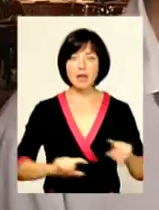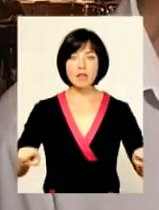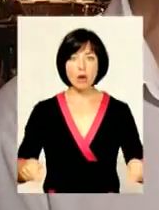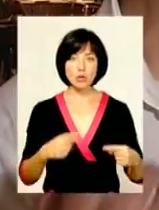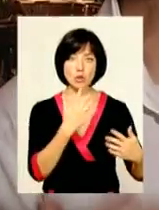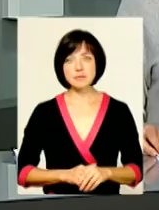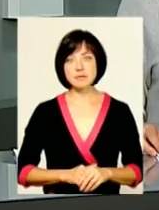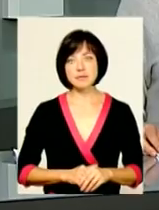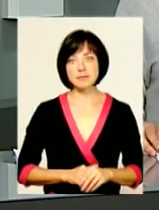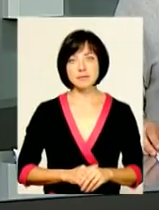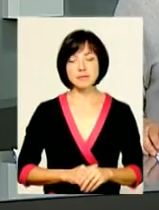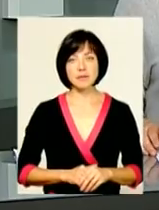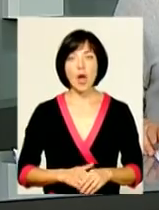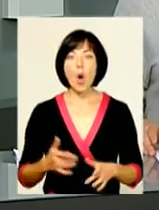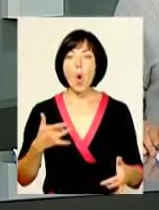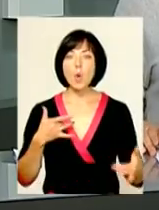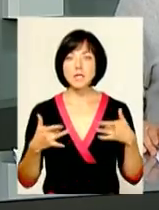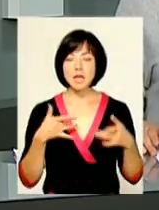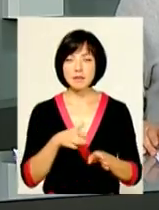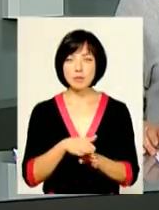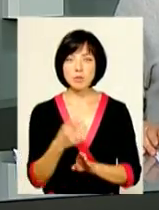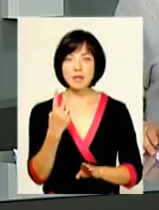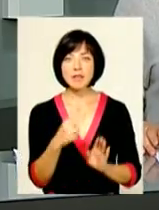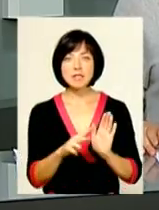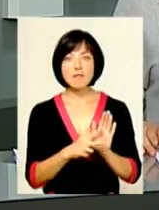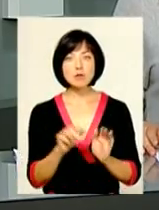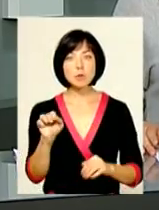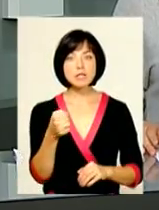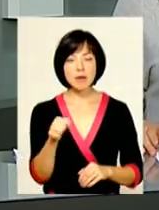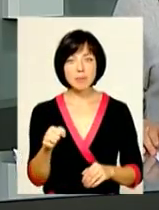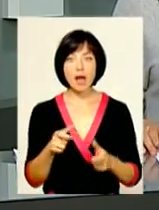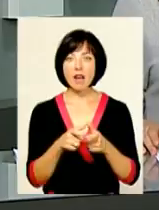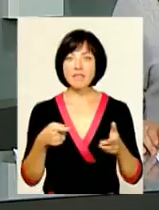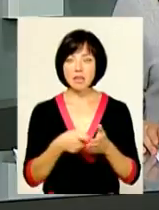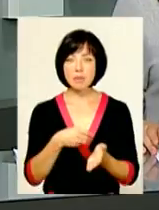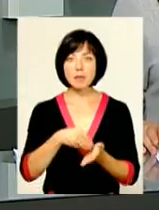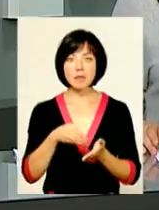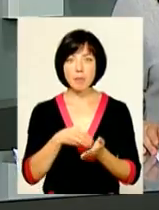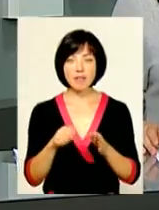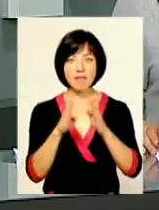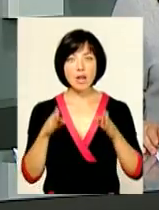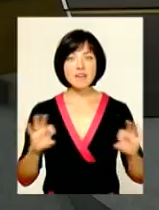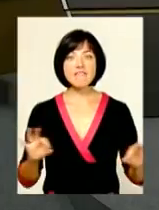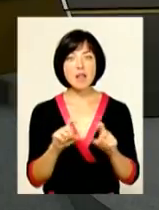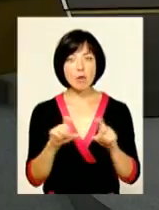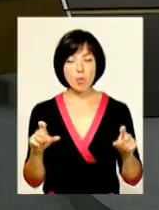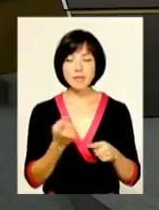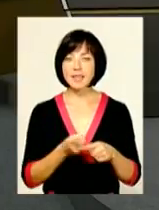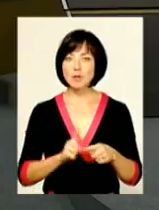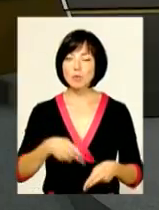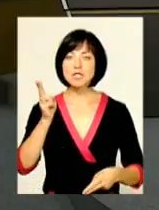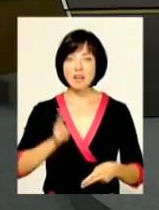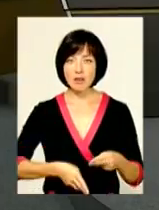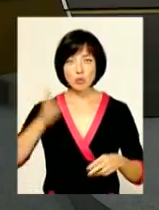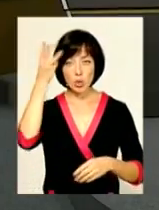любов'ю. Концерт відбудеться 28 серпня, квитки можна придбати у касі філармонії. На цьому ми